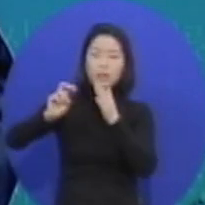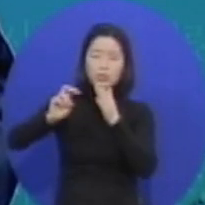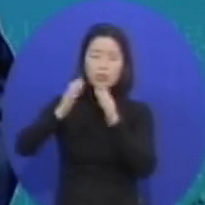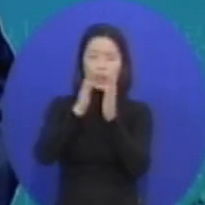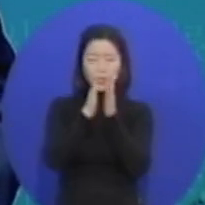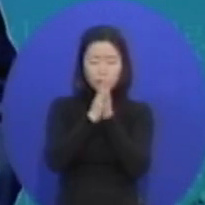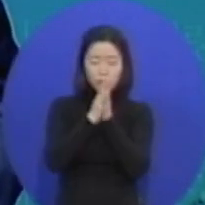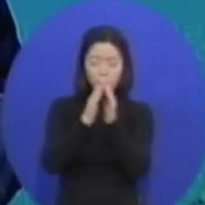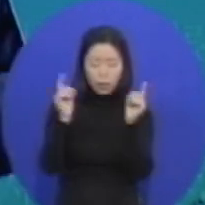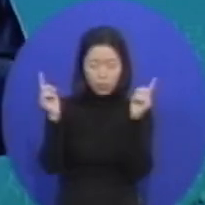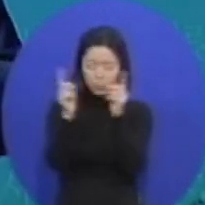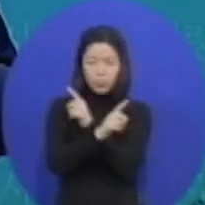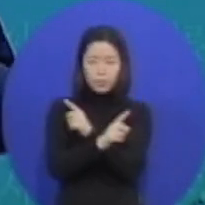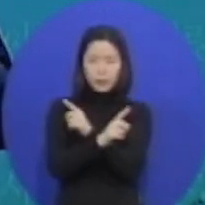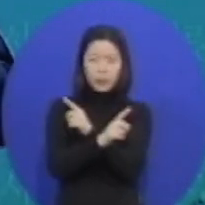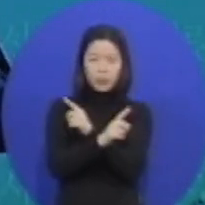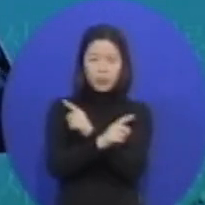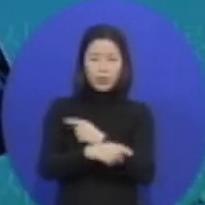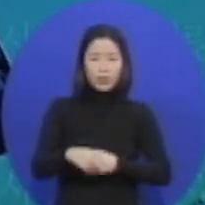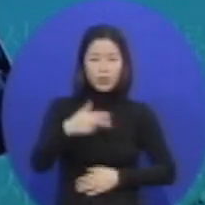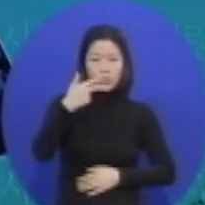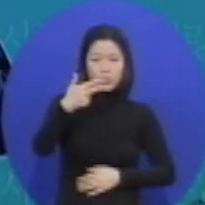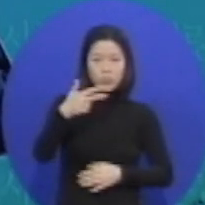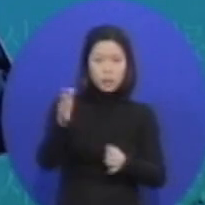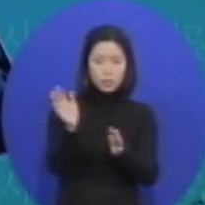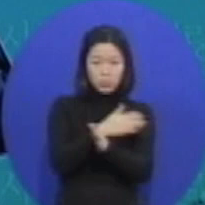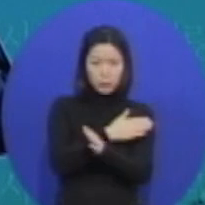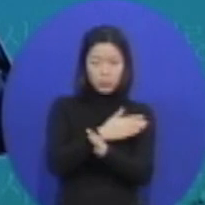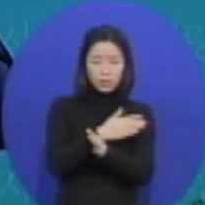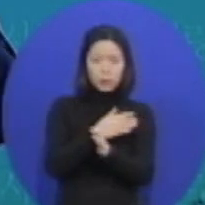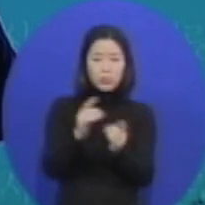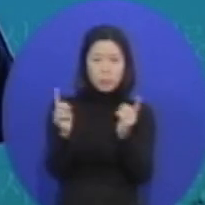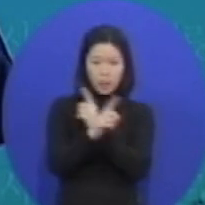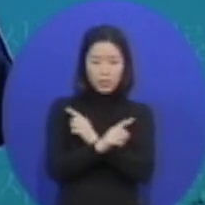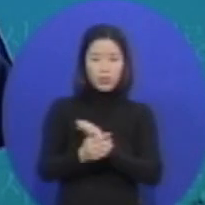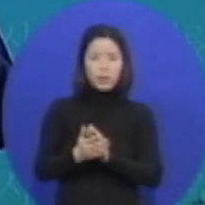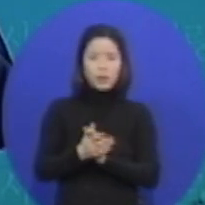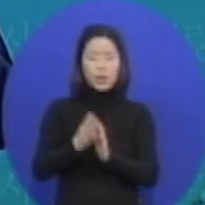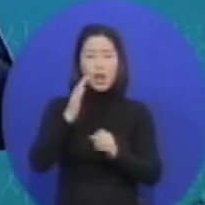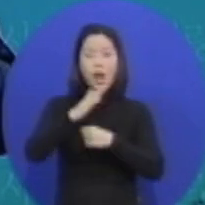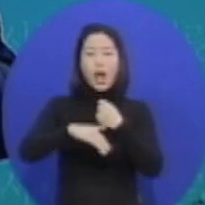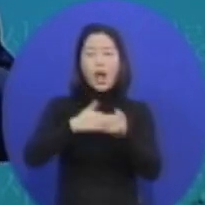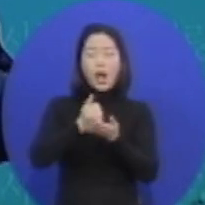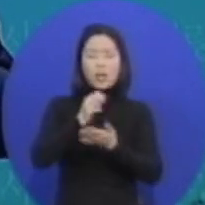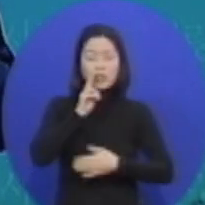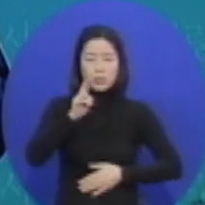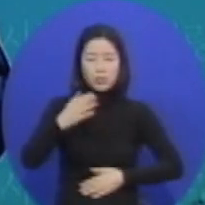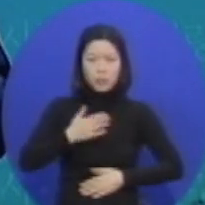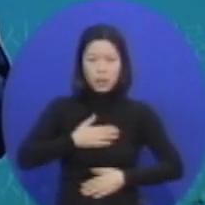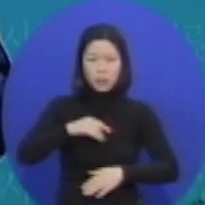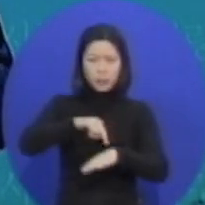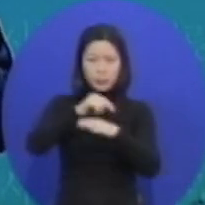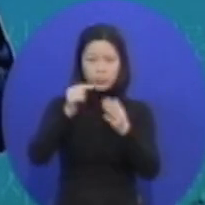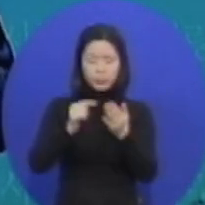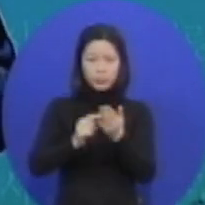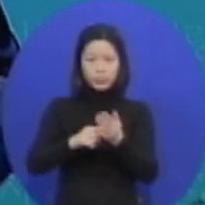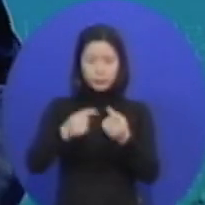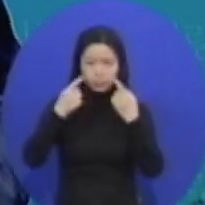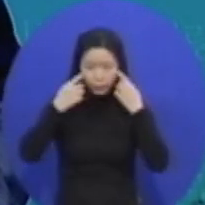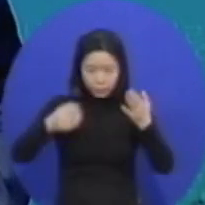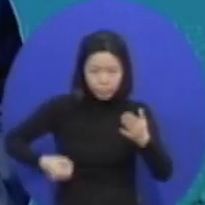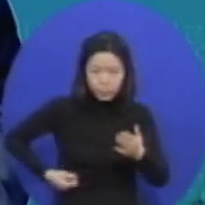바뀝니다 7절을 부터 기도가 바뀌어요 하나님이요 내 마음이 확정되고 또